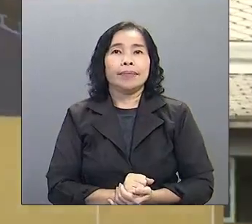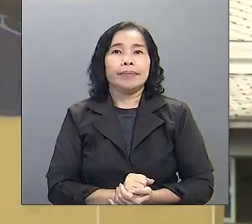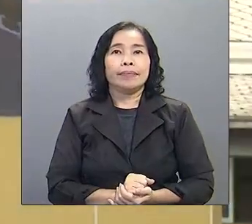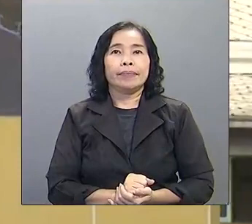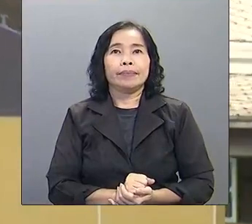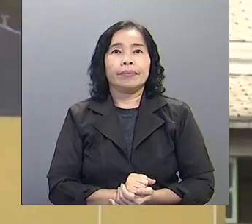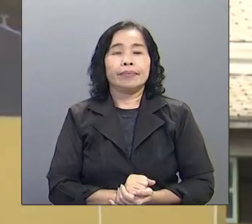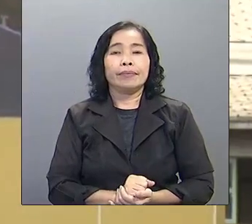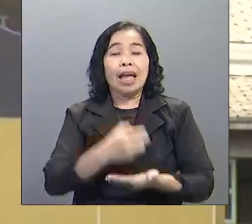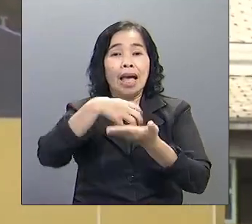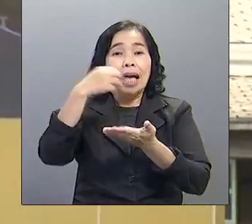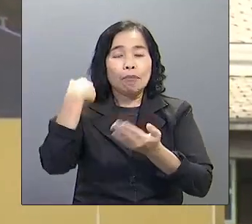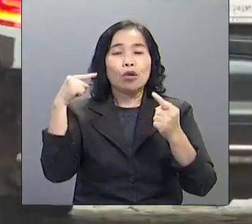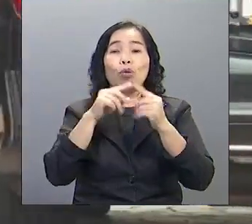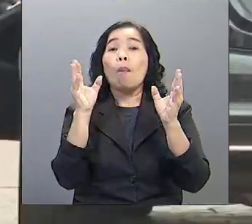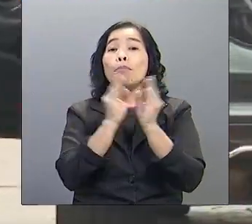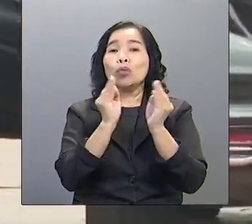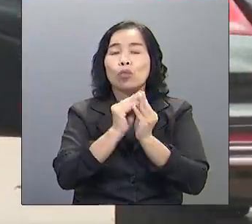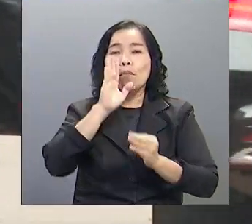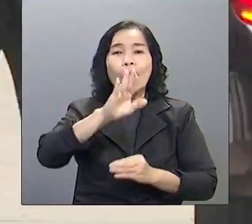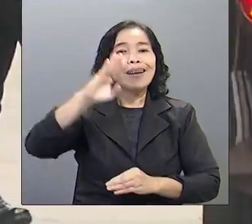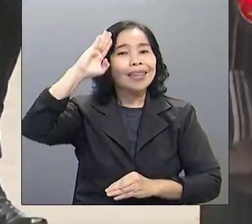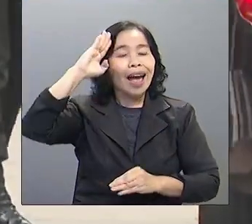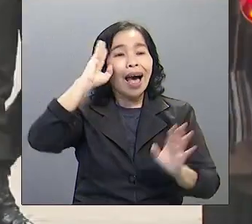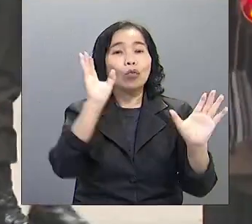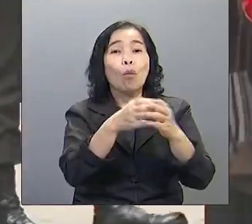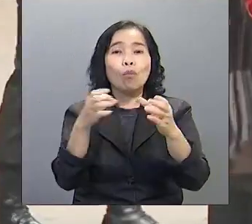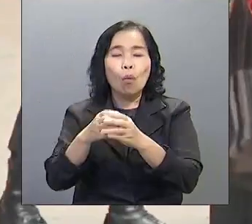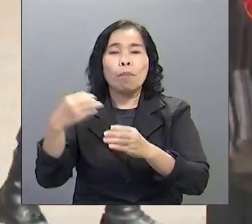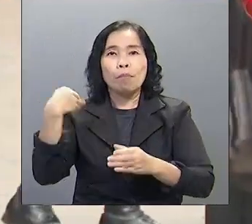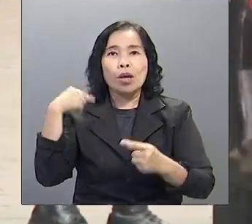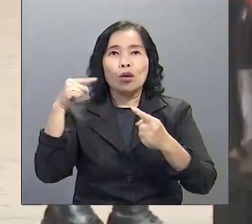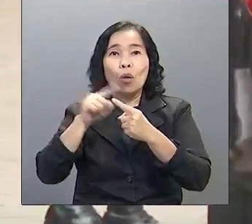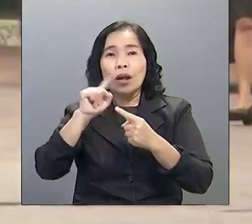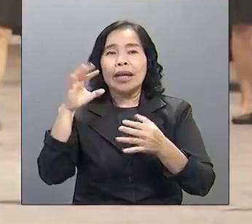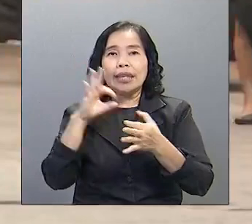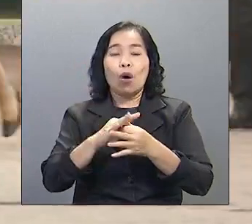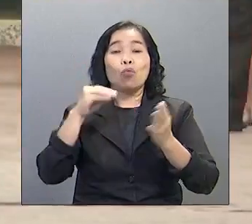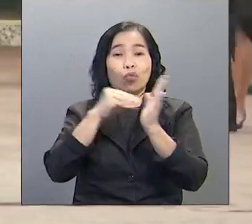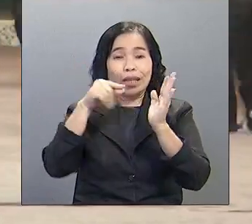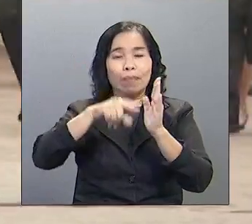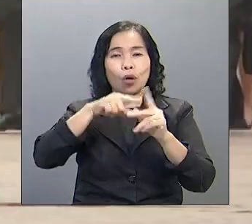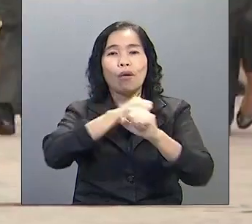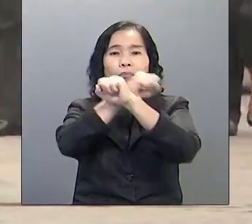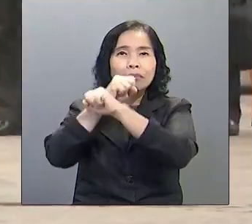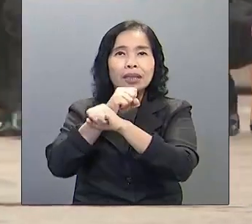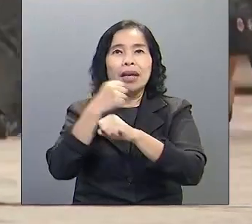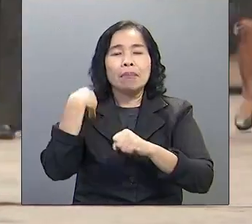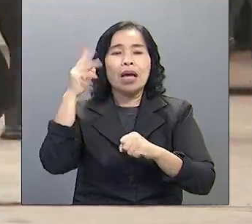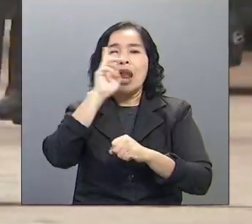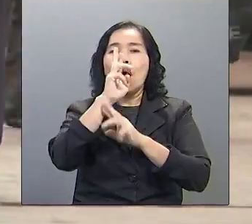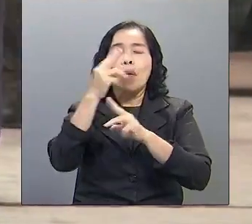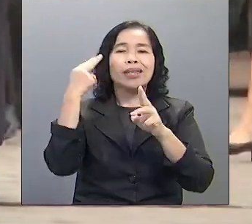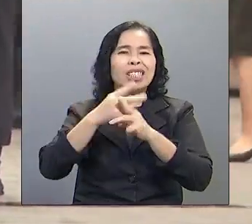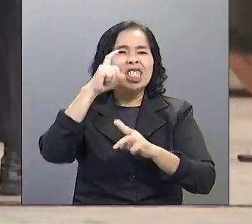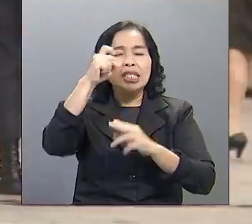มีรายงานว่าการประชุมสภากลาโหมหน่วยงานด้านการข่าวได้สรุปกลุ่มที่เฝ้าระวังที่อาจจะเคลื่อนไหวกระทบต่อภาพลักษณ์ของประเ